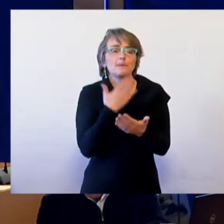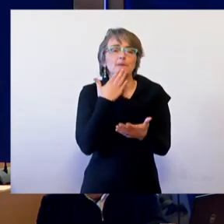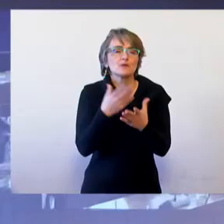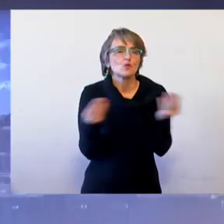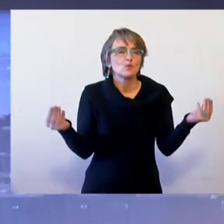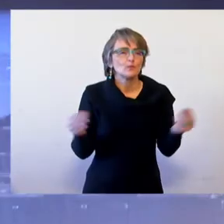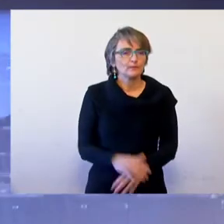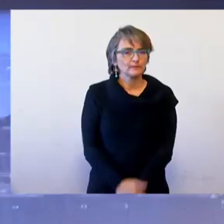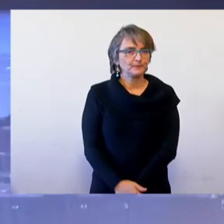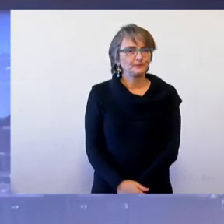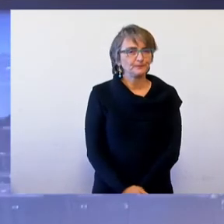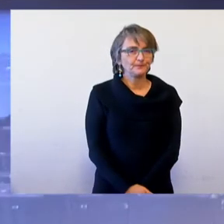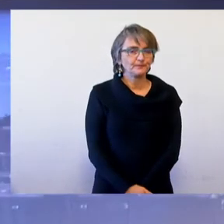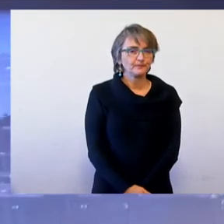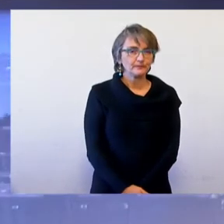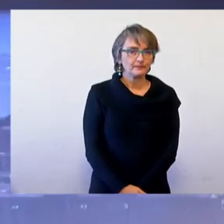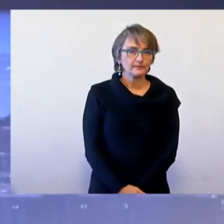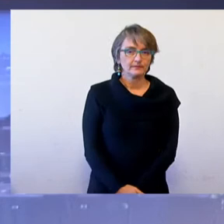beaucoup.